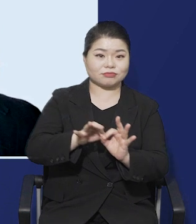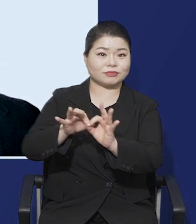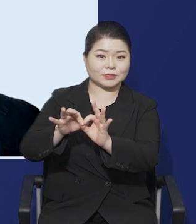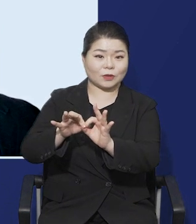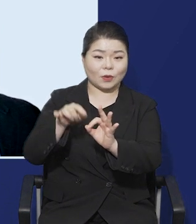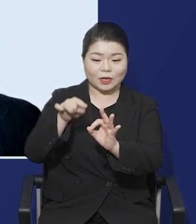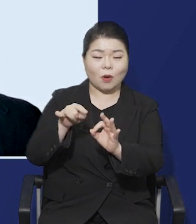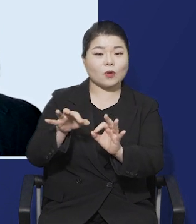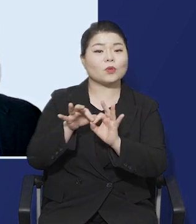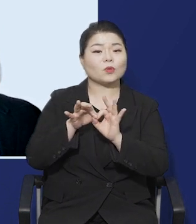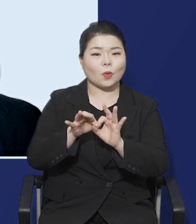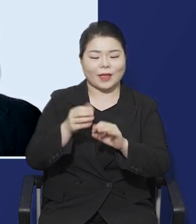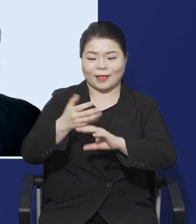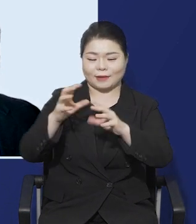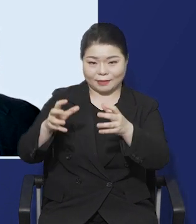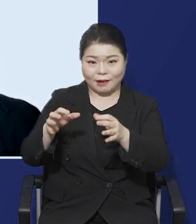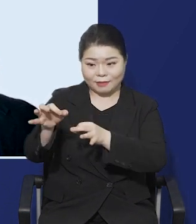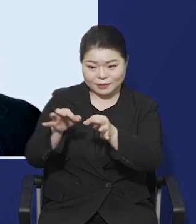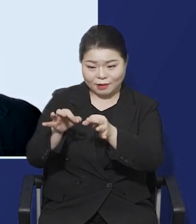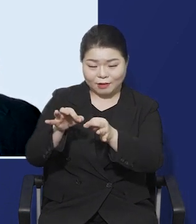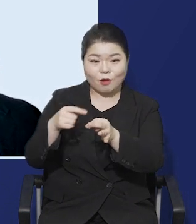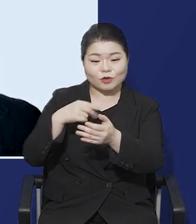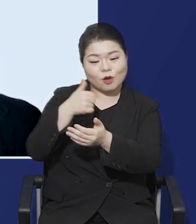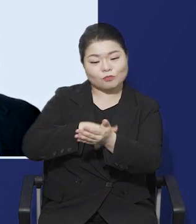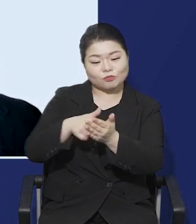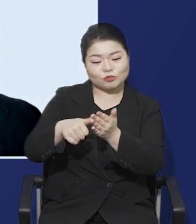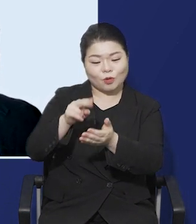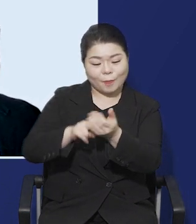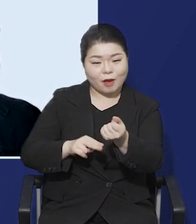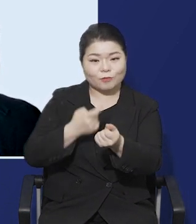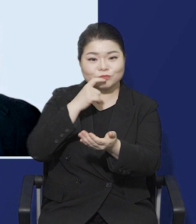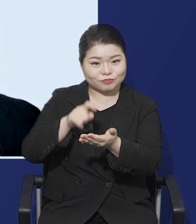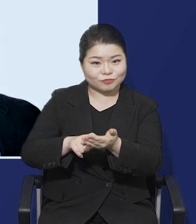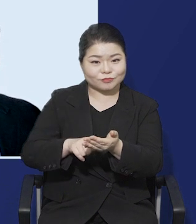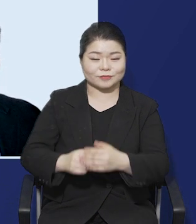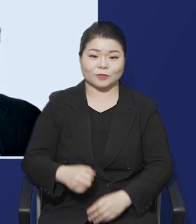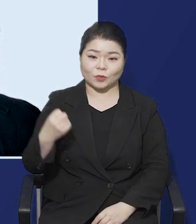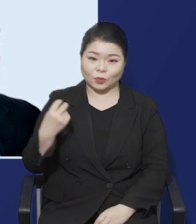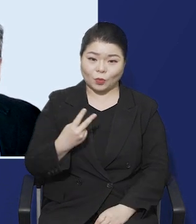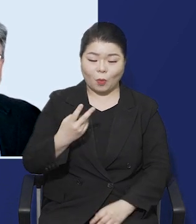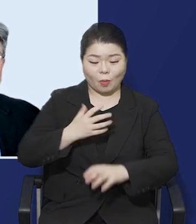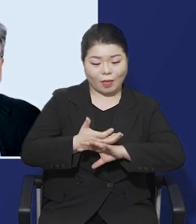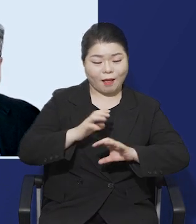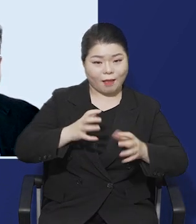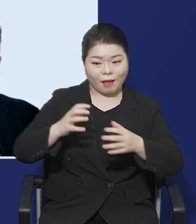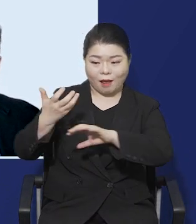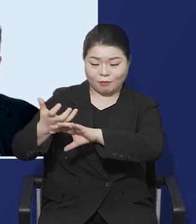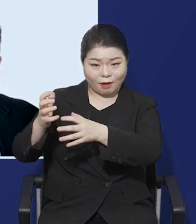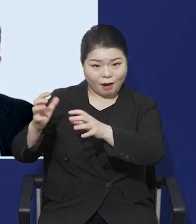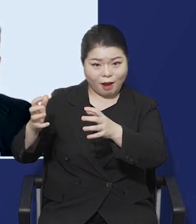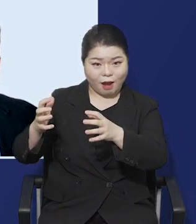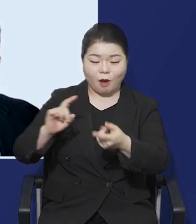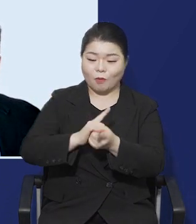마케팅을 통해 국제 시장에 쉽게 접근할 수 있는 그런 장점이 있습니다. 또한 국경을 넘어서 글로벌